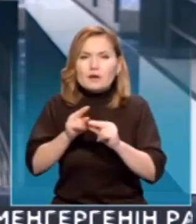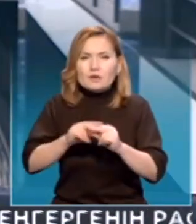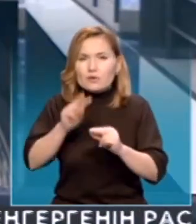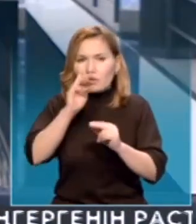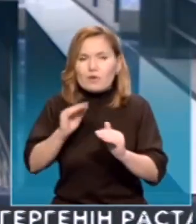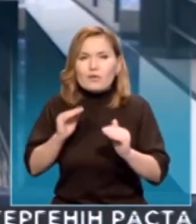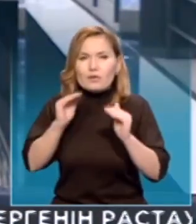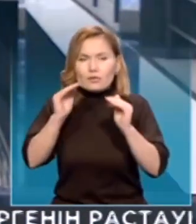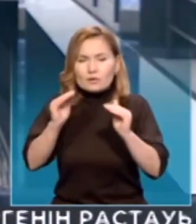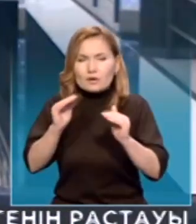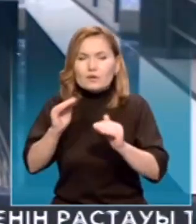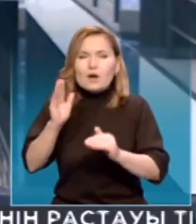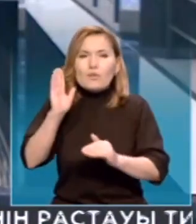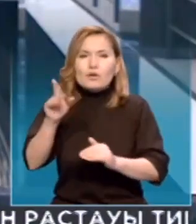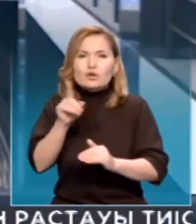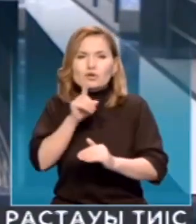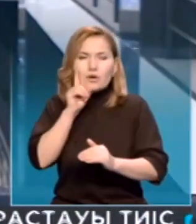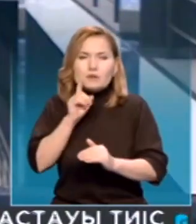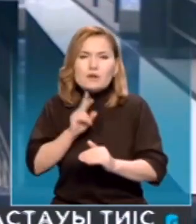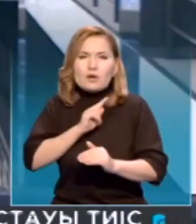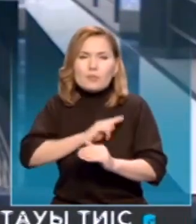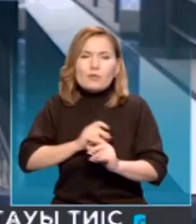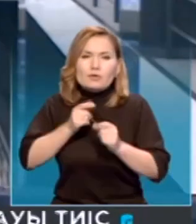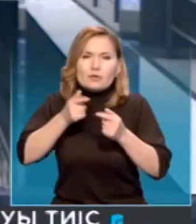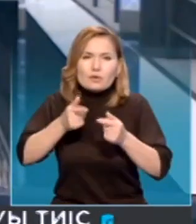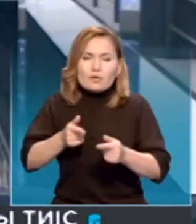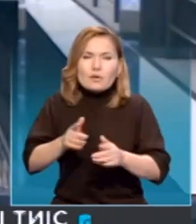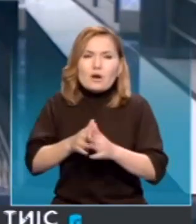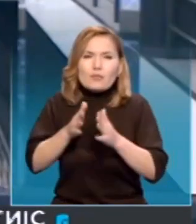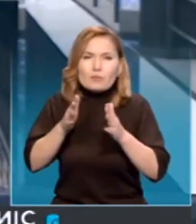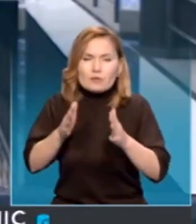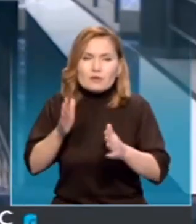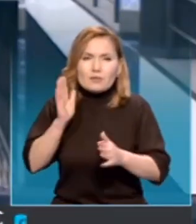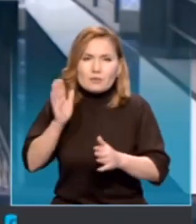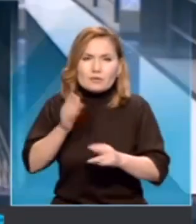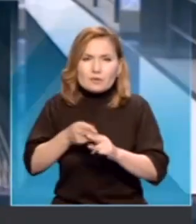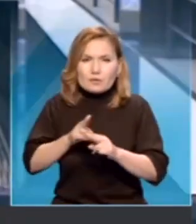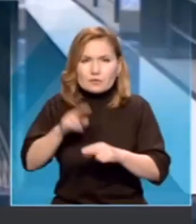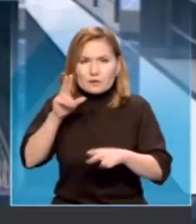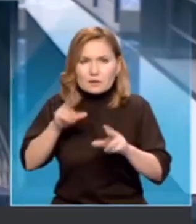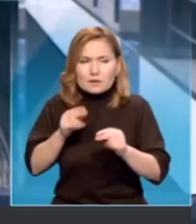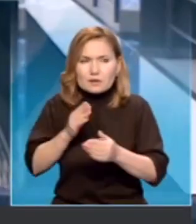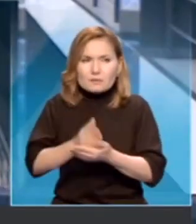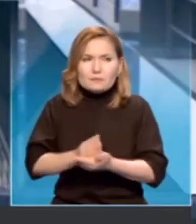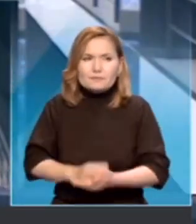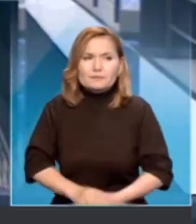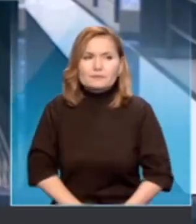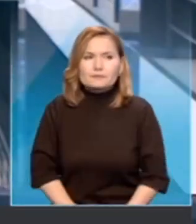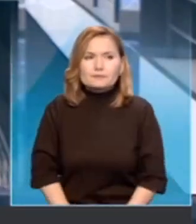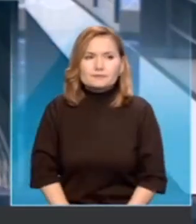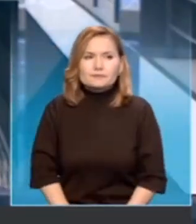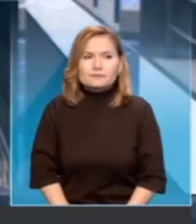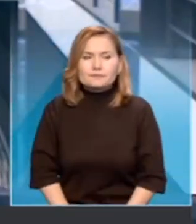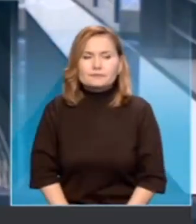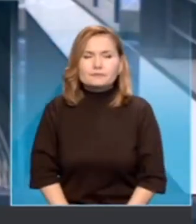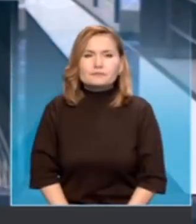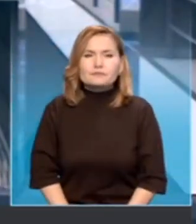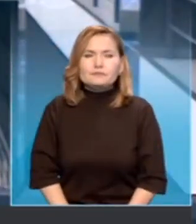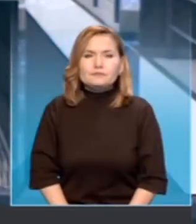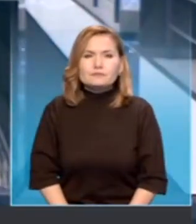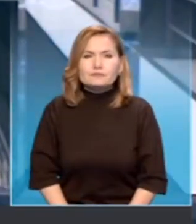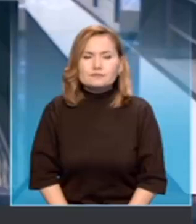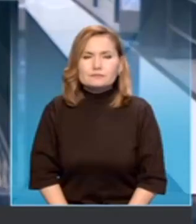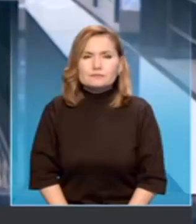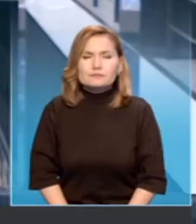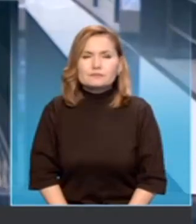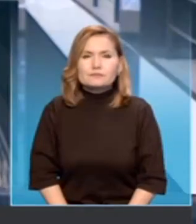талап күшейіп, кім көрінгеннің тәрбиеші болуына жол берілмейді деп үміттенеді. Айя Мүтәлі, Ғани Қалмахан, Олжас